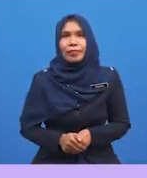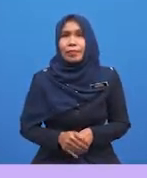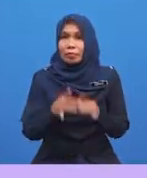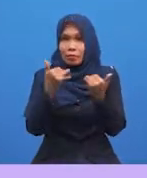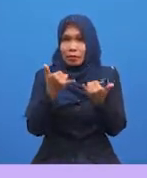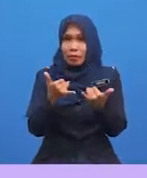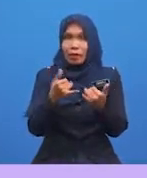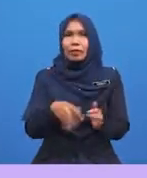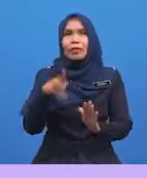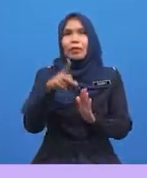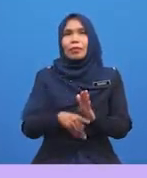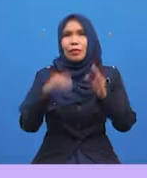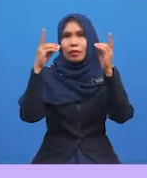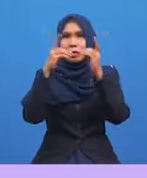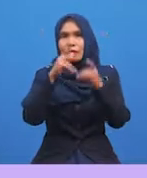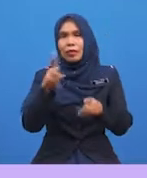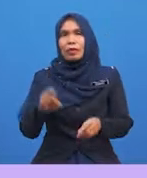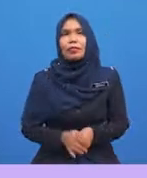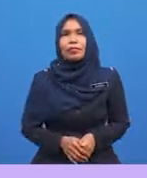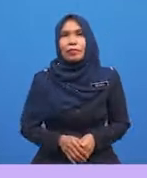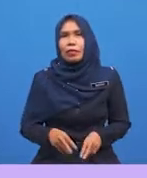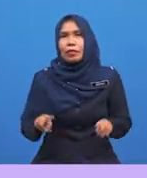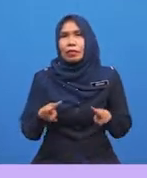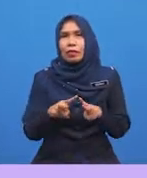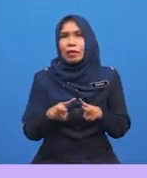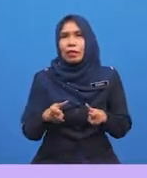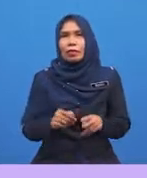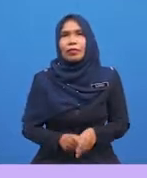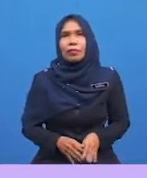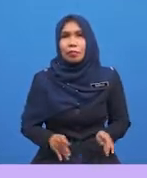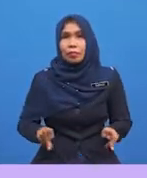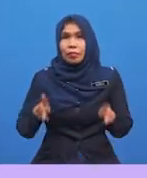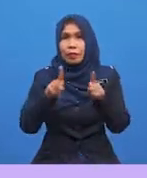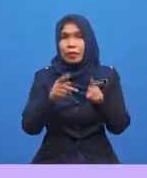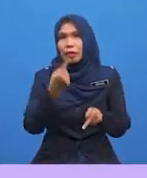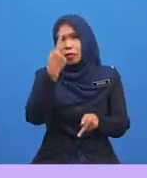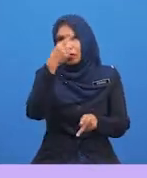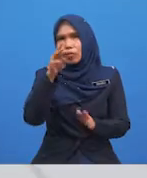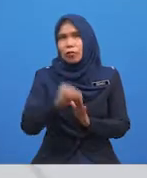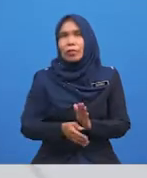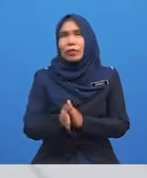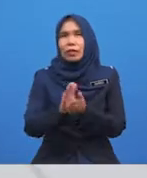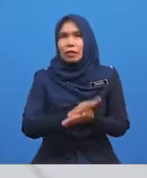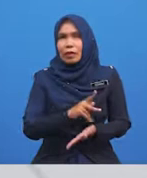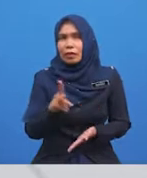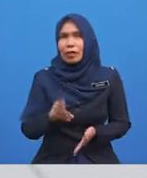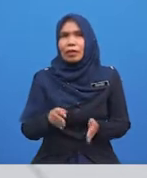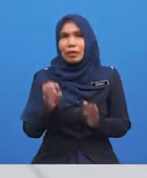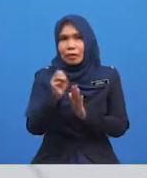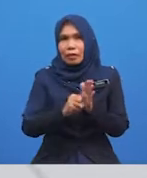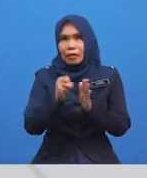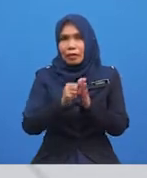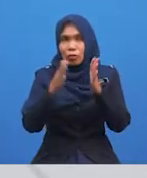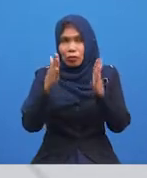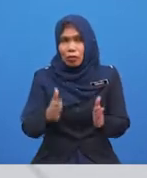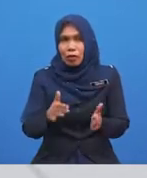ini, pendidikan sangat penting untuk menjadikan seseorang itu lebih berilmu. Jadi, tidak